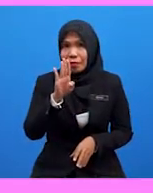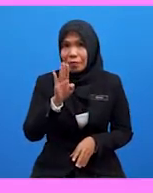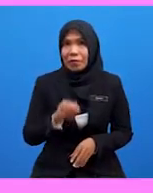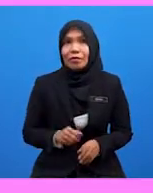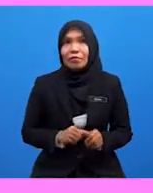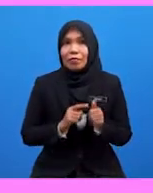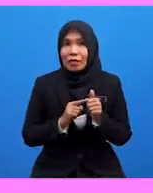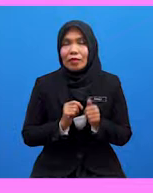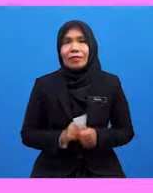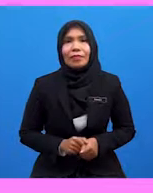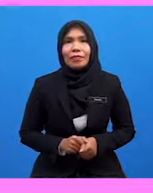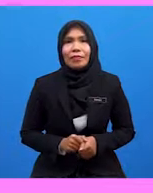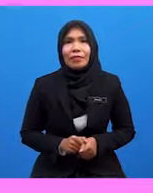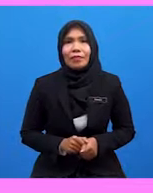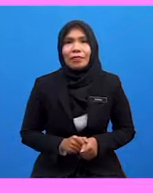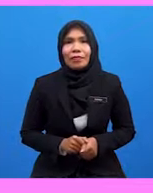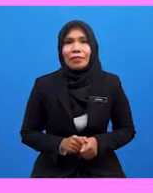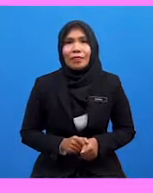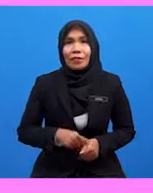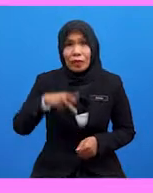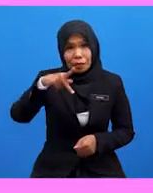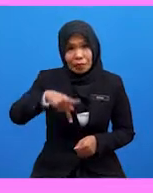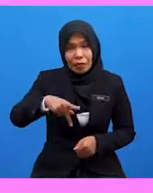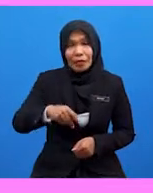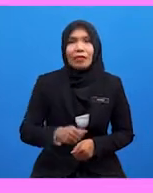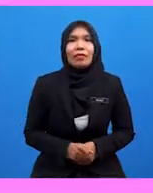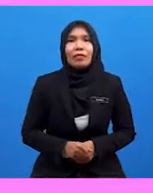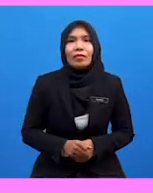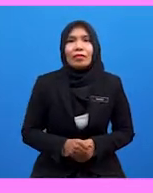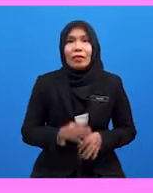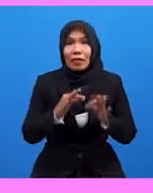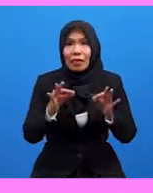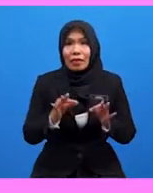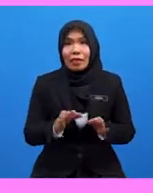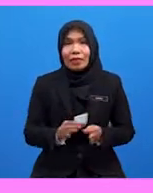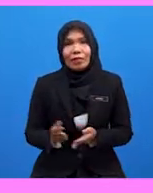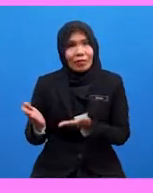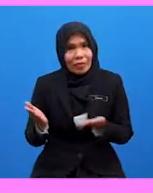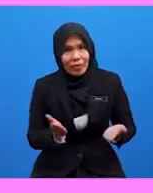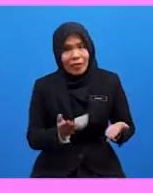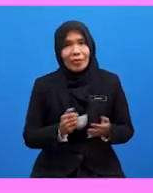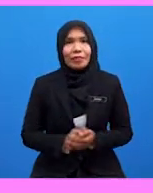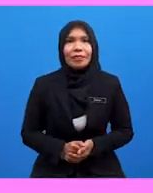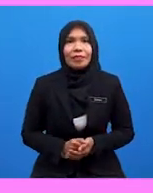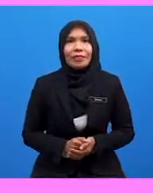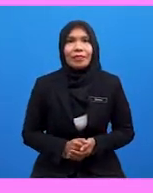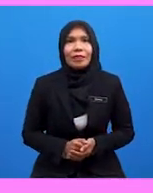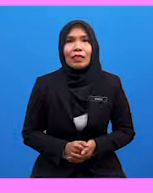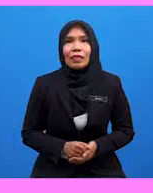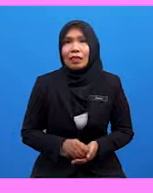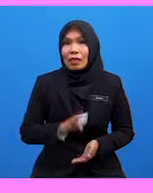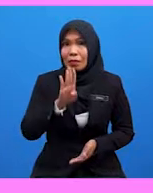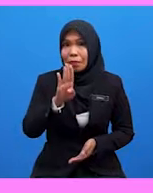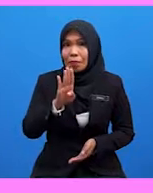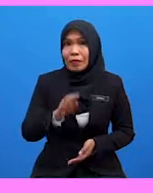bagi P ialah ayat silaan atau silaan. Satu markah jika jawapan pelajar betul. Bagi 4B pula,